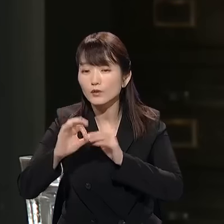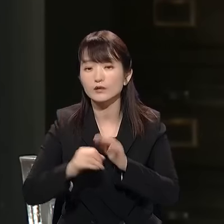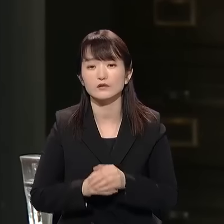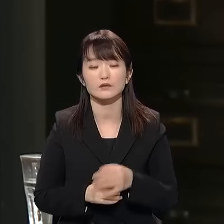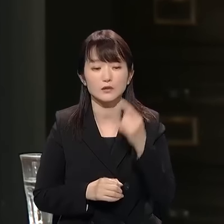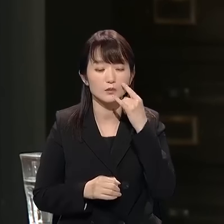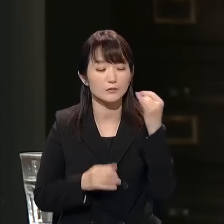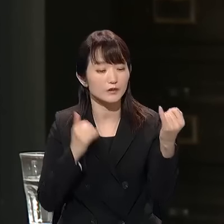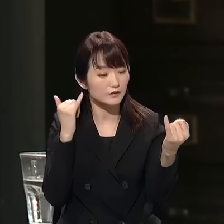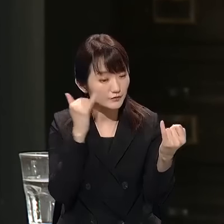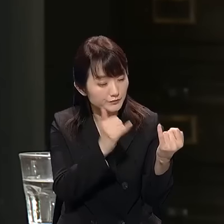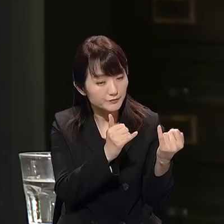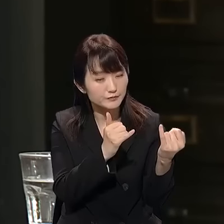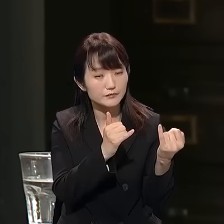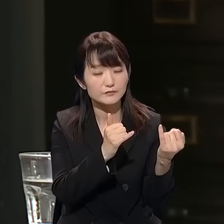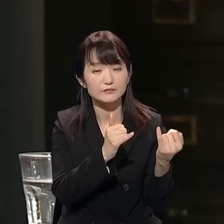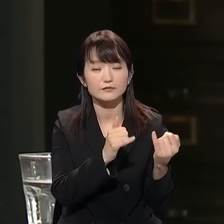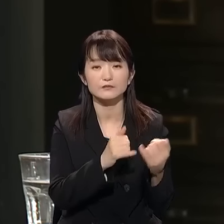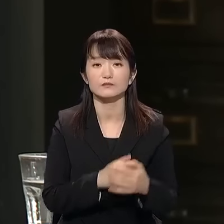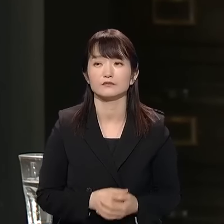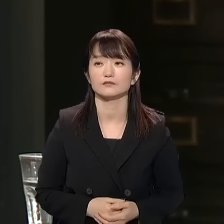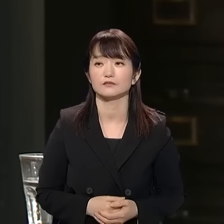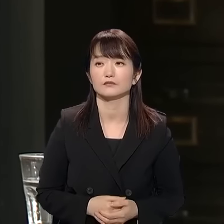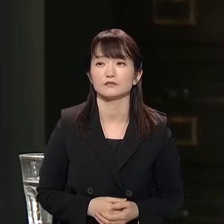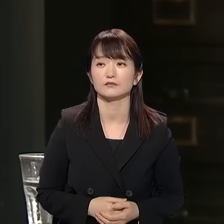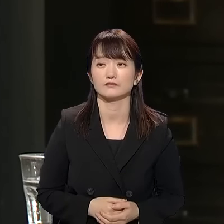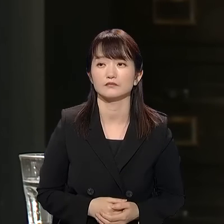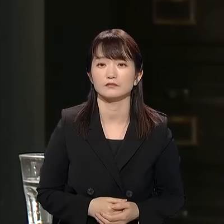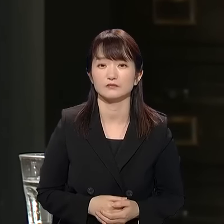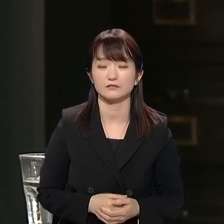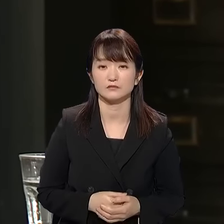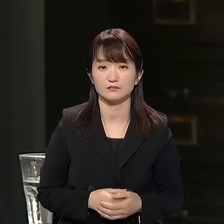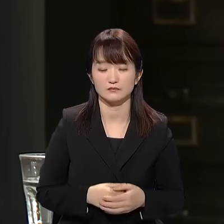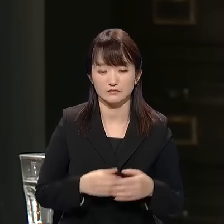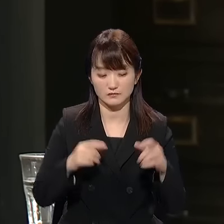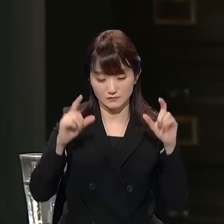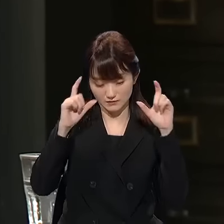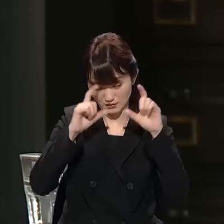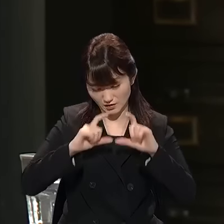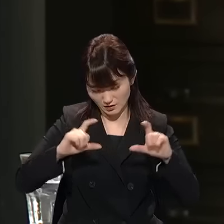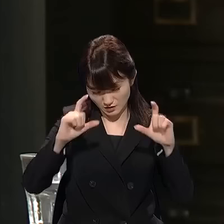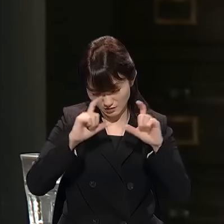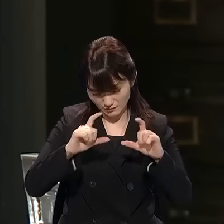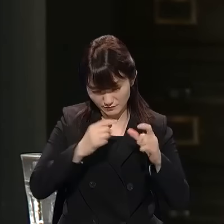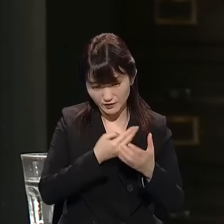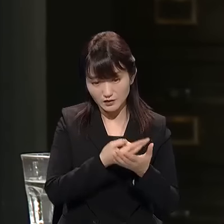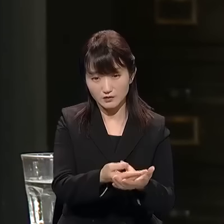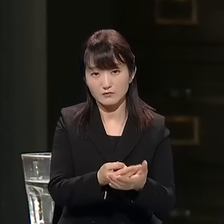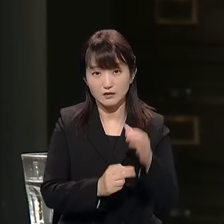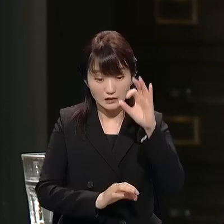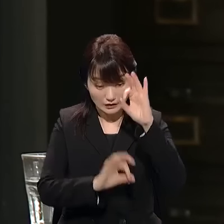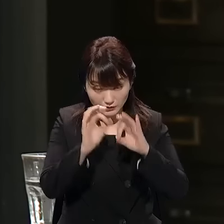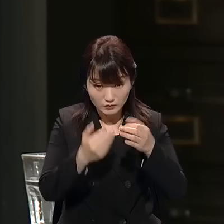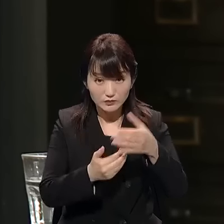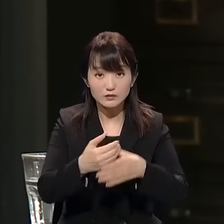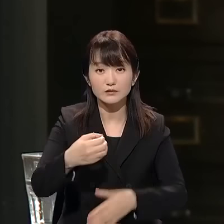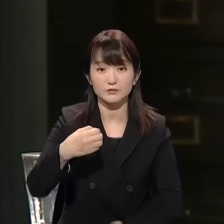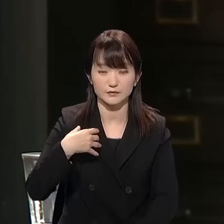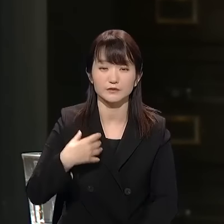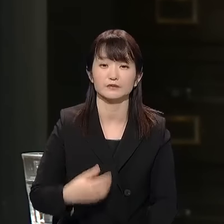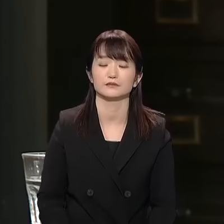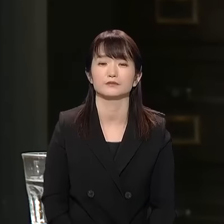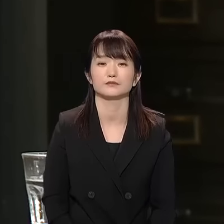전화를 하셨다죠 자 그런데 어머니가 그 밤새 이번 첫날 사고를 쳤다는 얘기를 듣게 됩니다